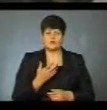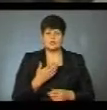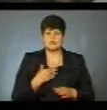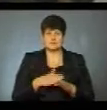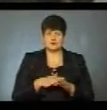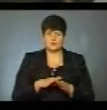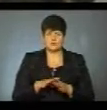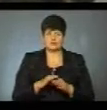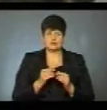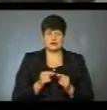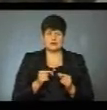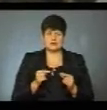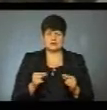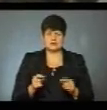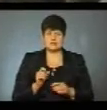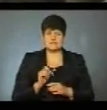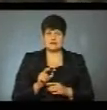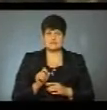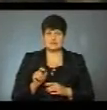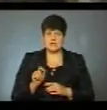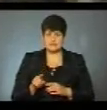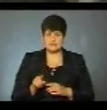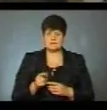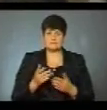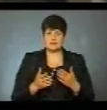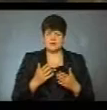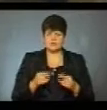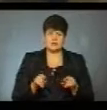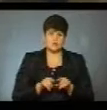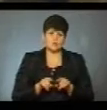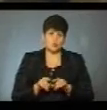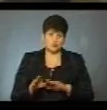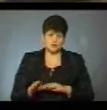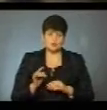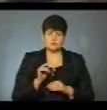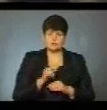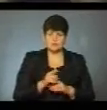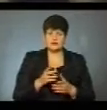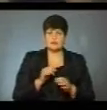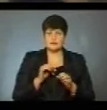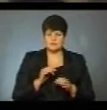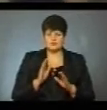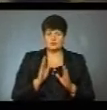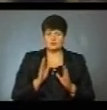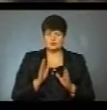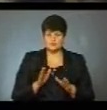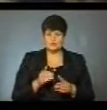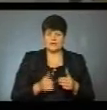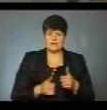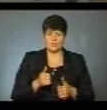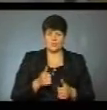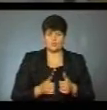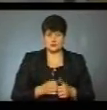виконую різні завдання, які схожі, принаймні, до тих, які можуть бути на